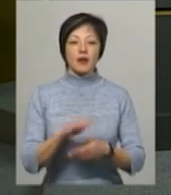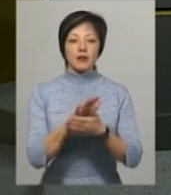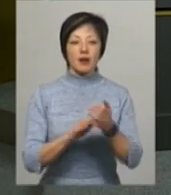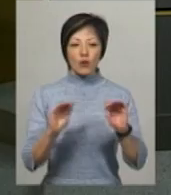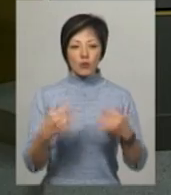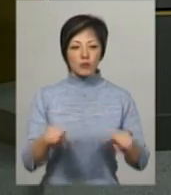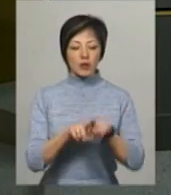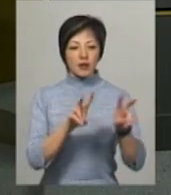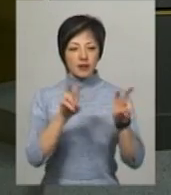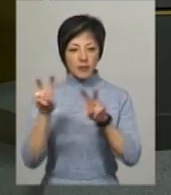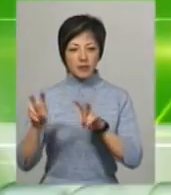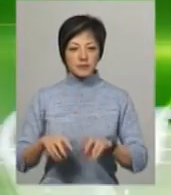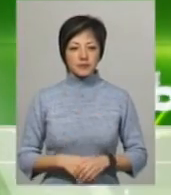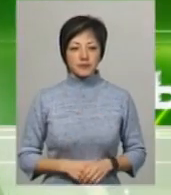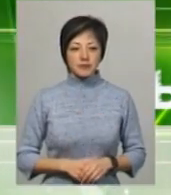коротко про такі теми.